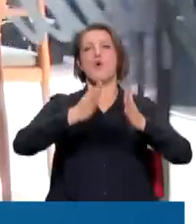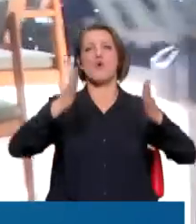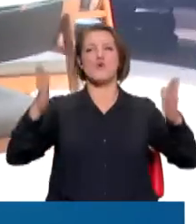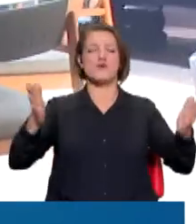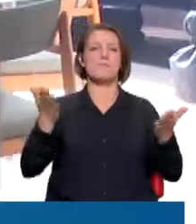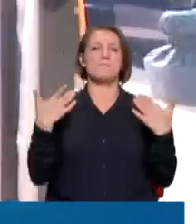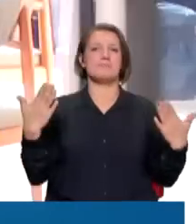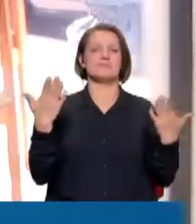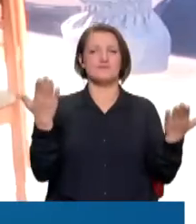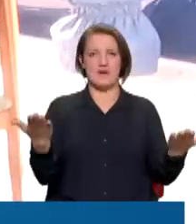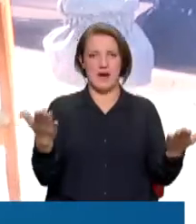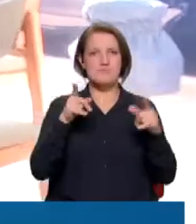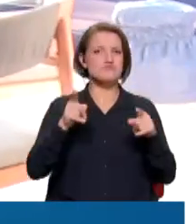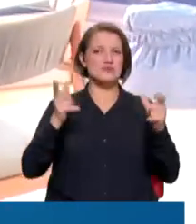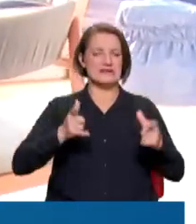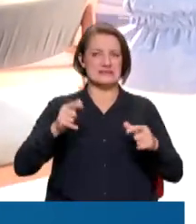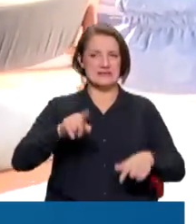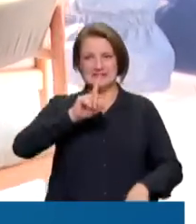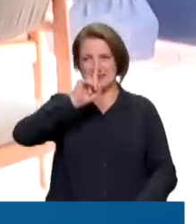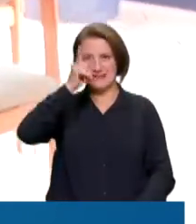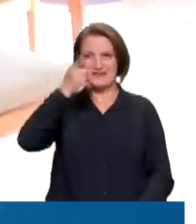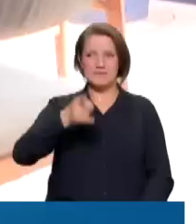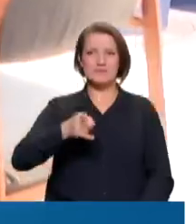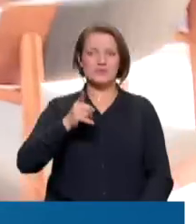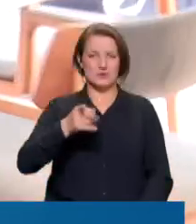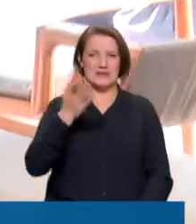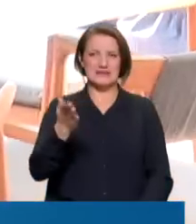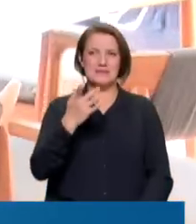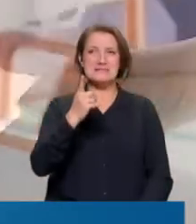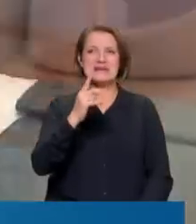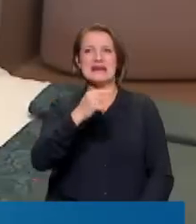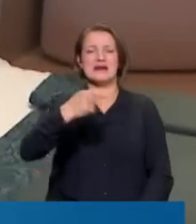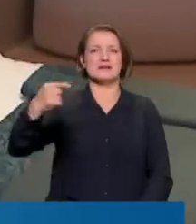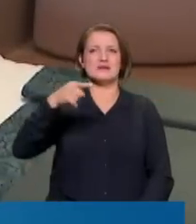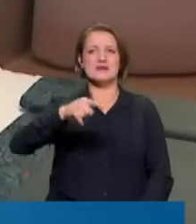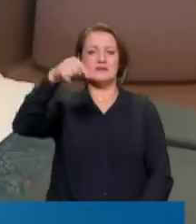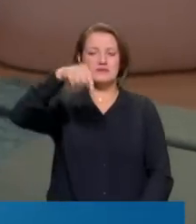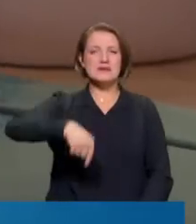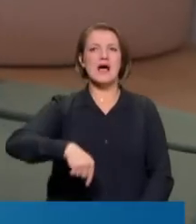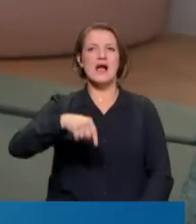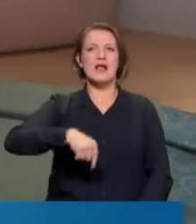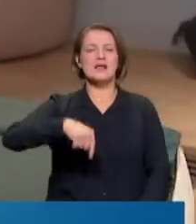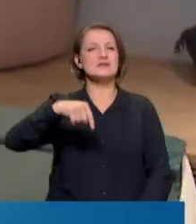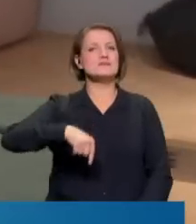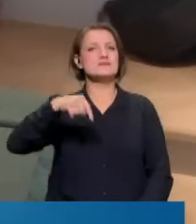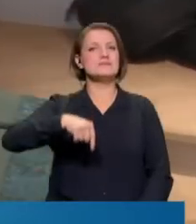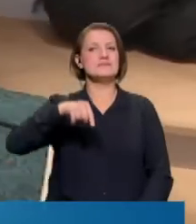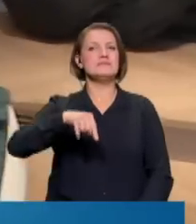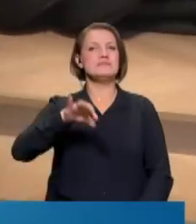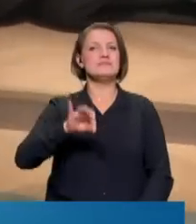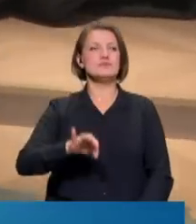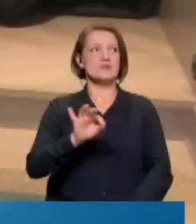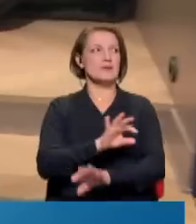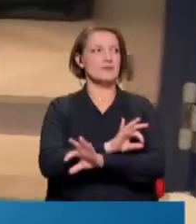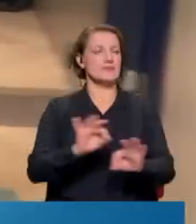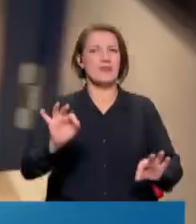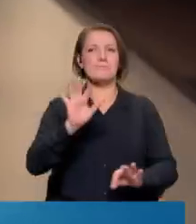teras var Üstelik Burası Sadece bu yatın bir katı Burası da yatın en alt katı burada tam